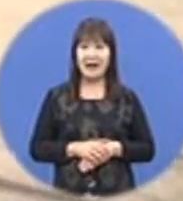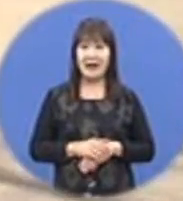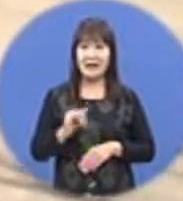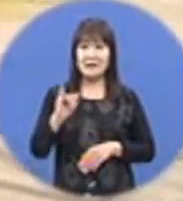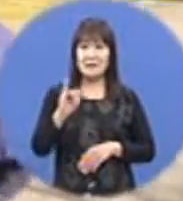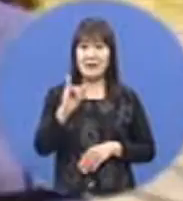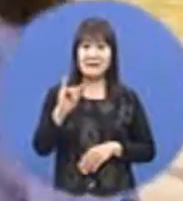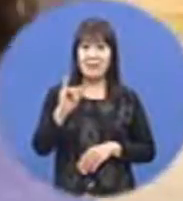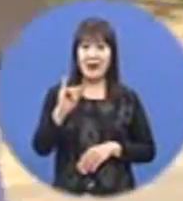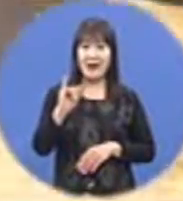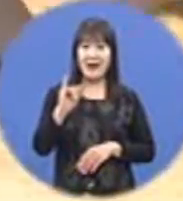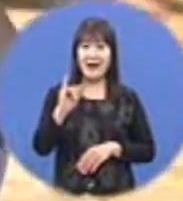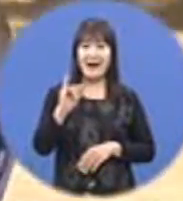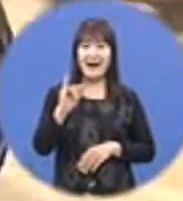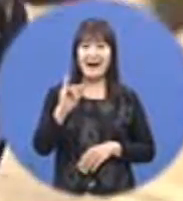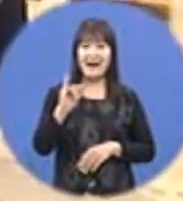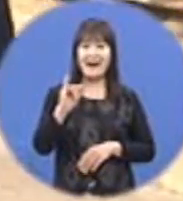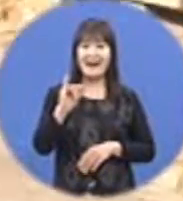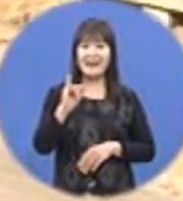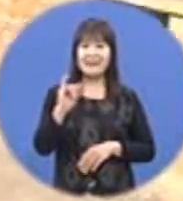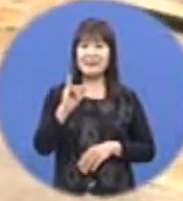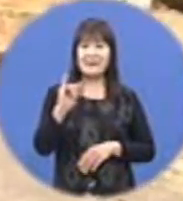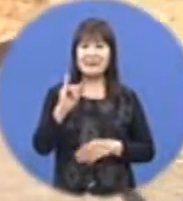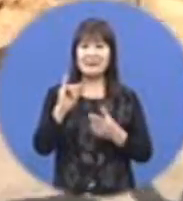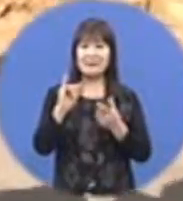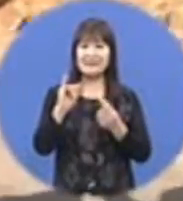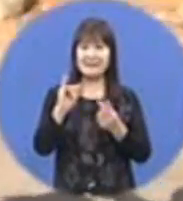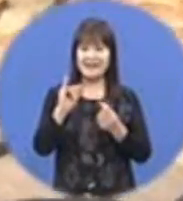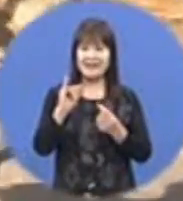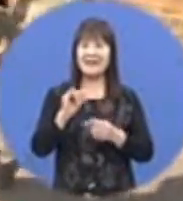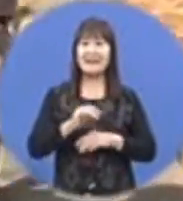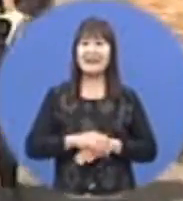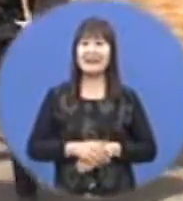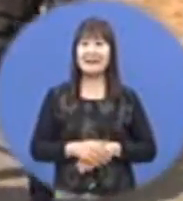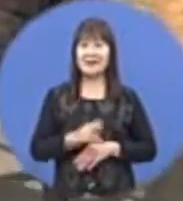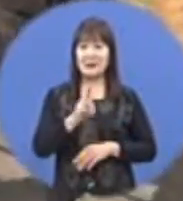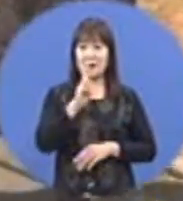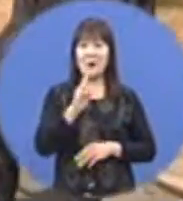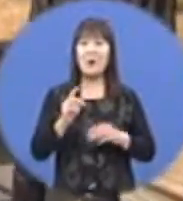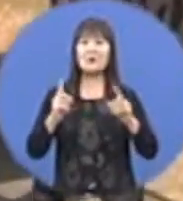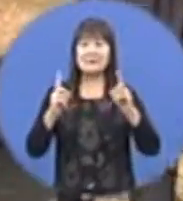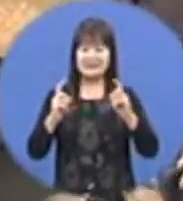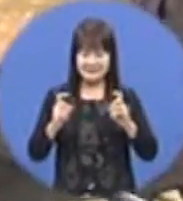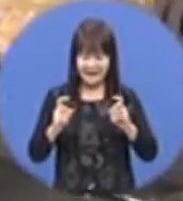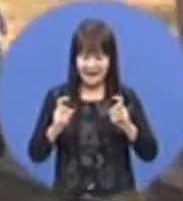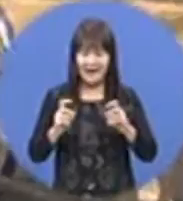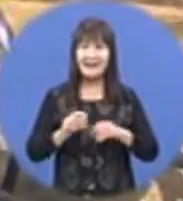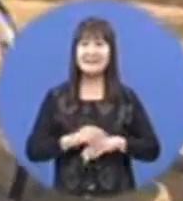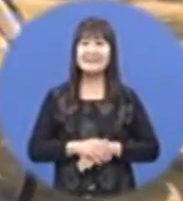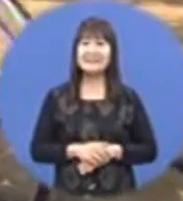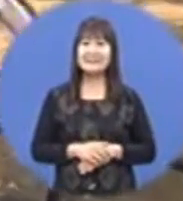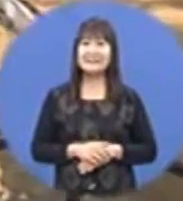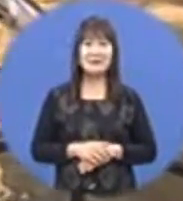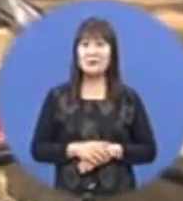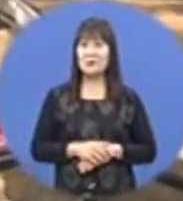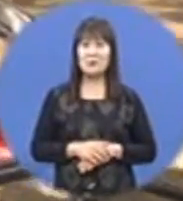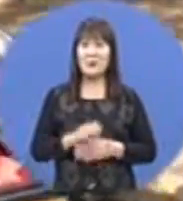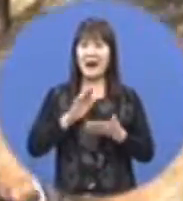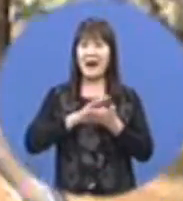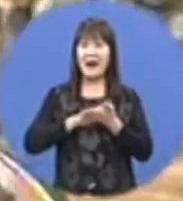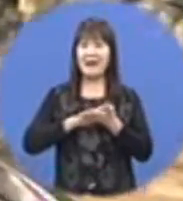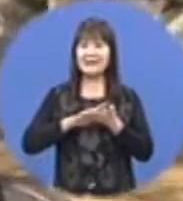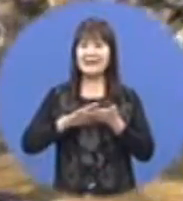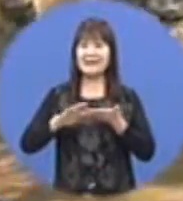姫様。 姫様ですよね。こんにちは。 うわー、綺